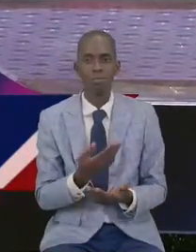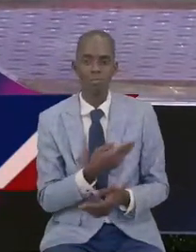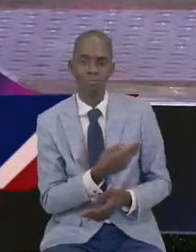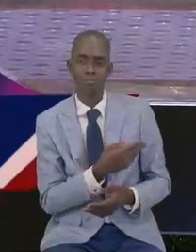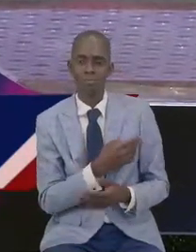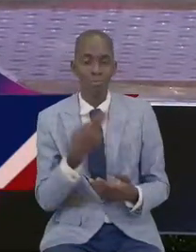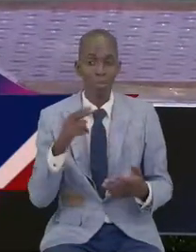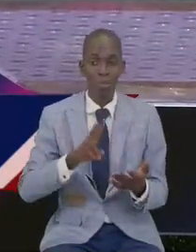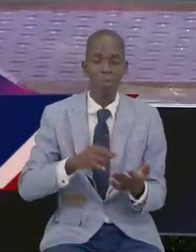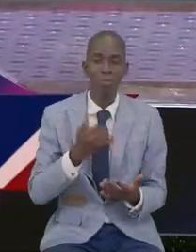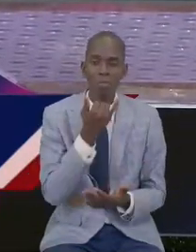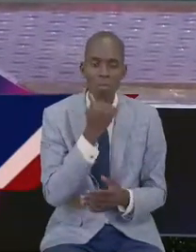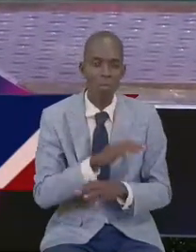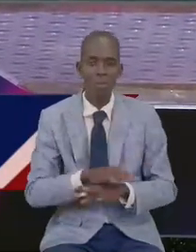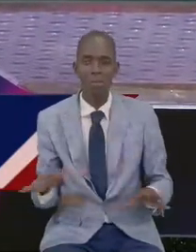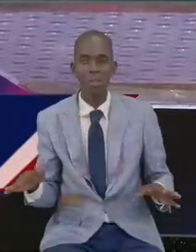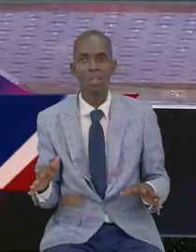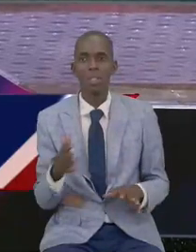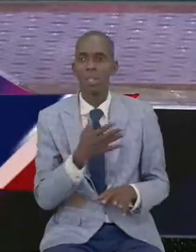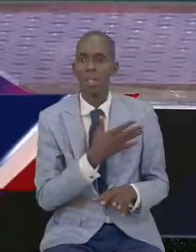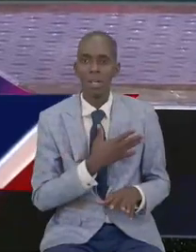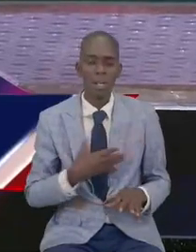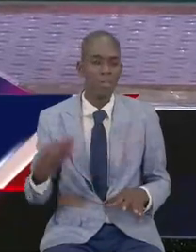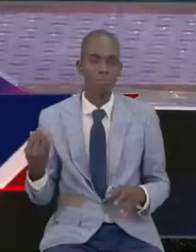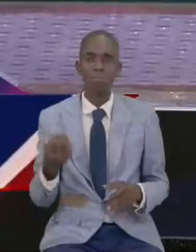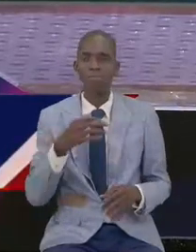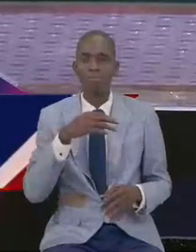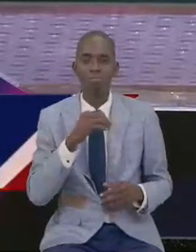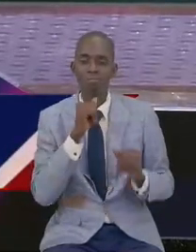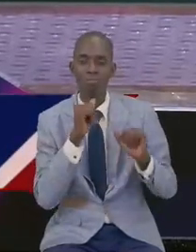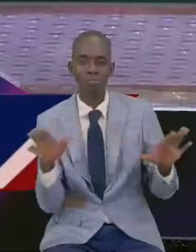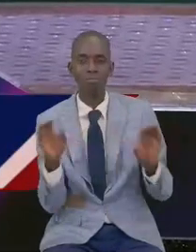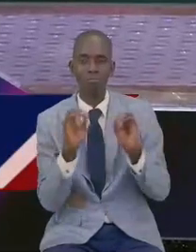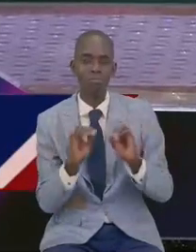La meilleure du moins. La sagesse impeccable du Sauveur